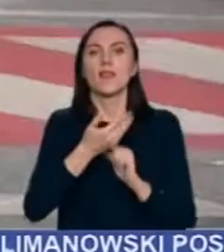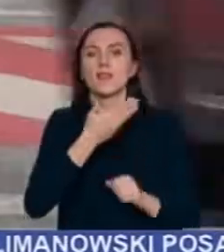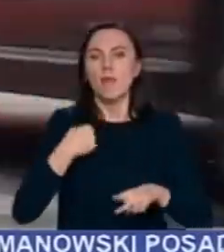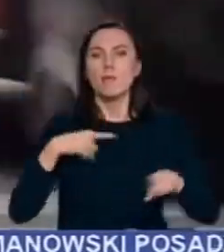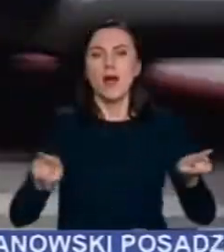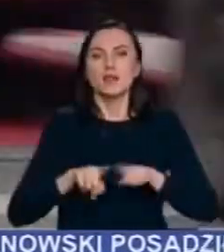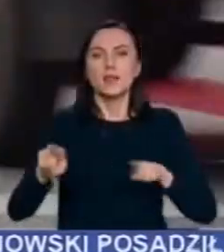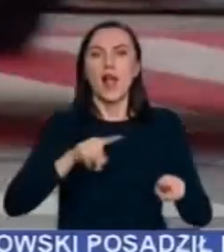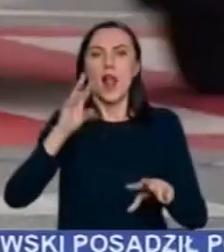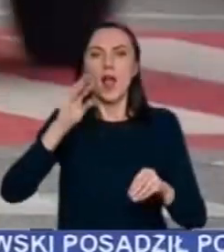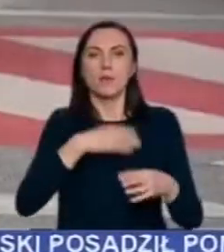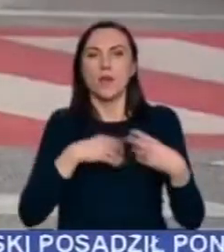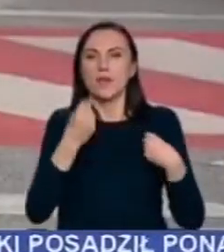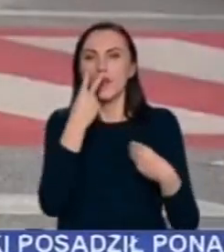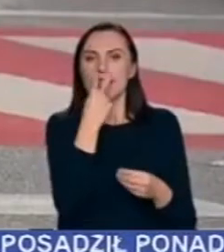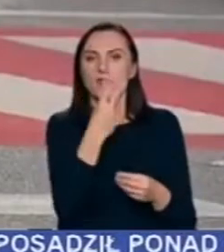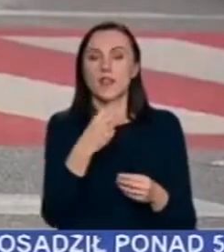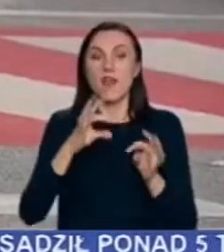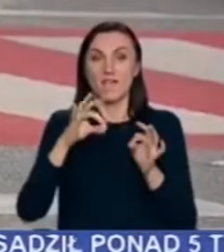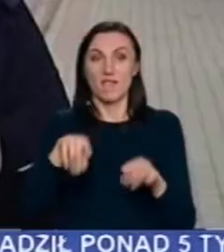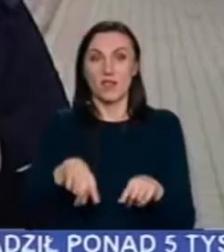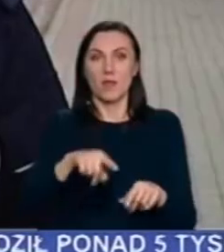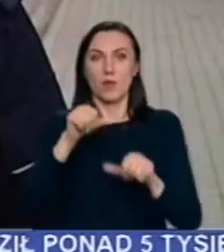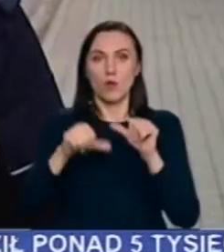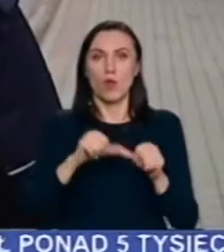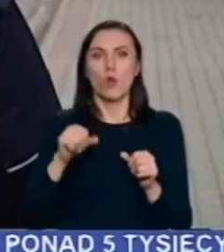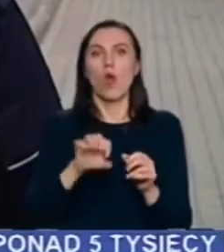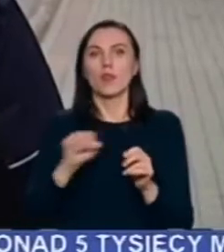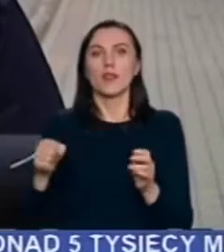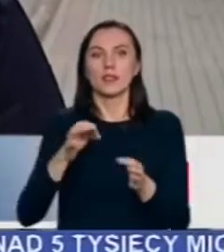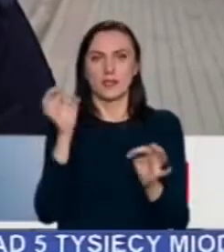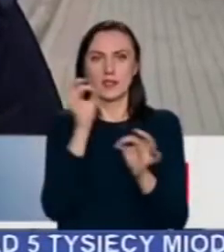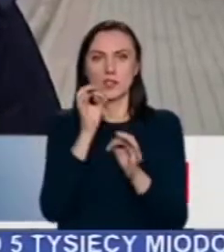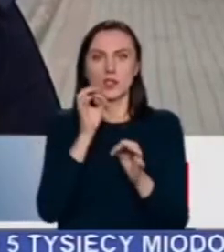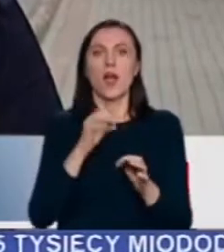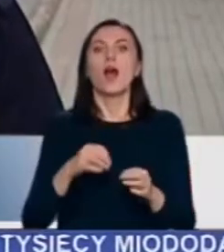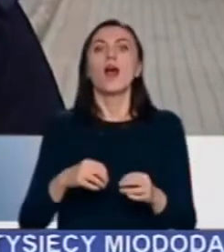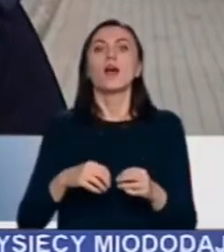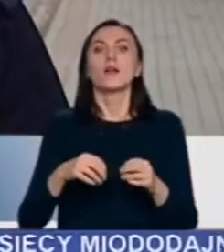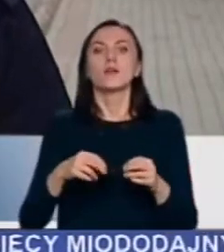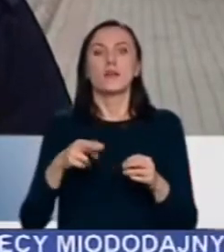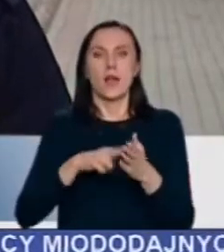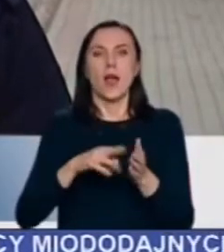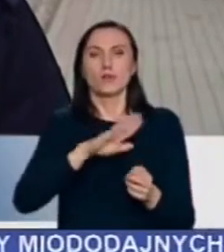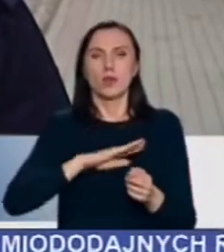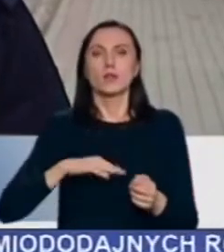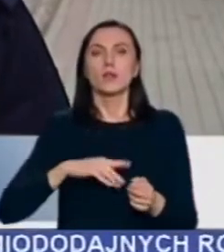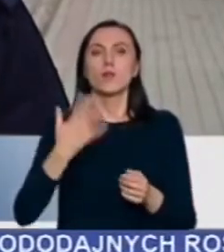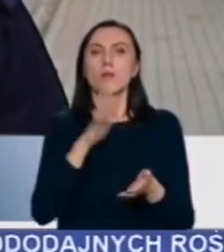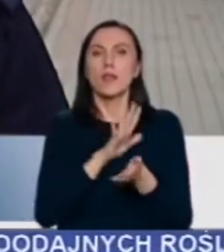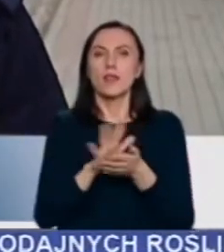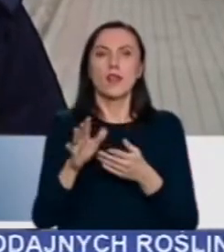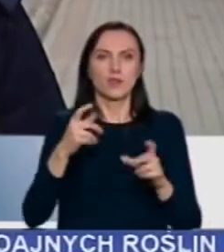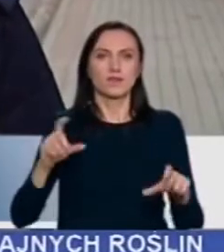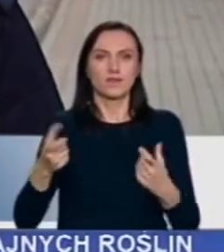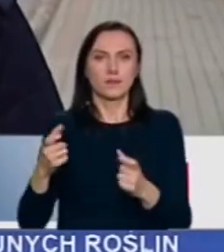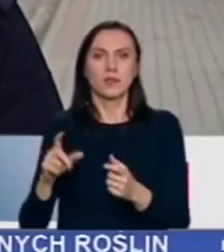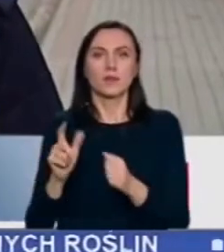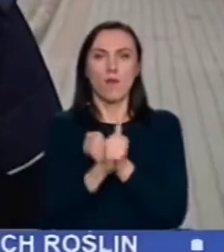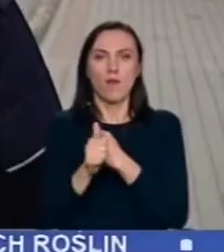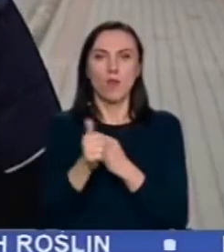okresie od stycznia do końca września, na terenie powiatu brzeskiego mieliśmy 15 zdarzeń z udziałem pieszych. I co warto powiedzieć, w